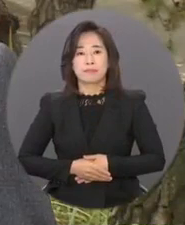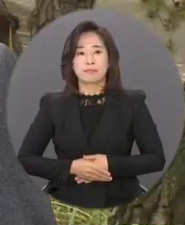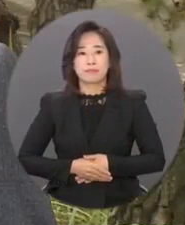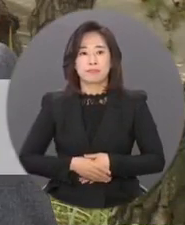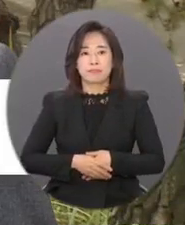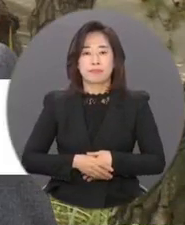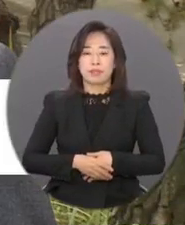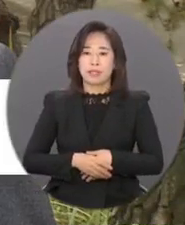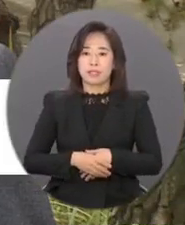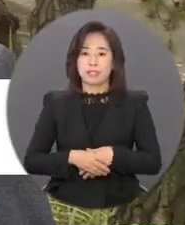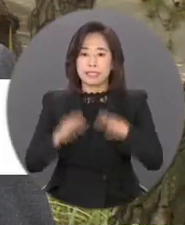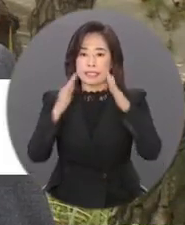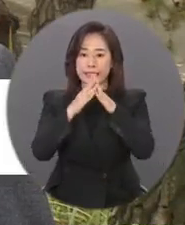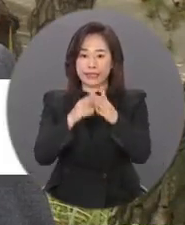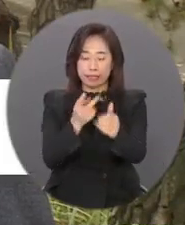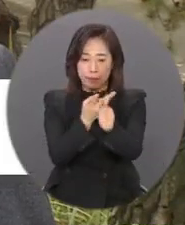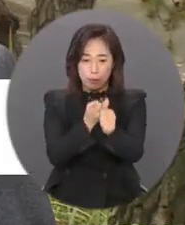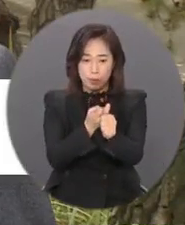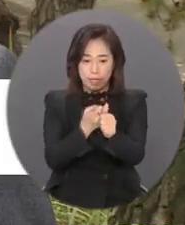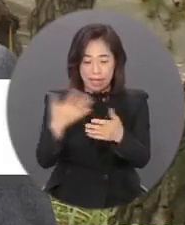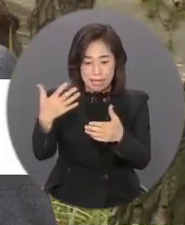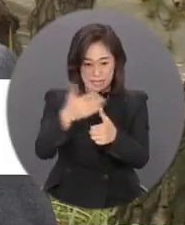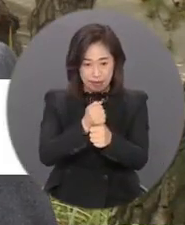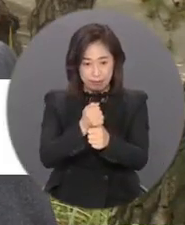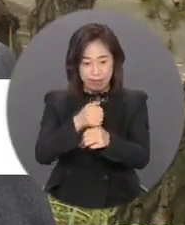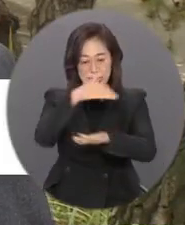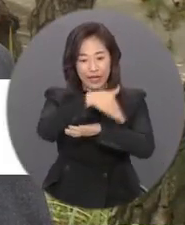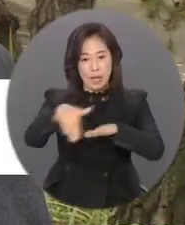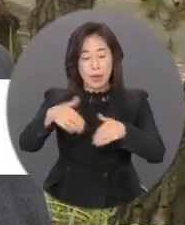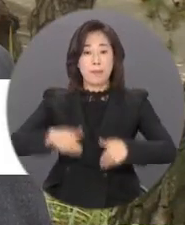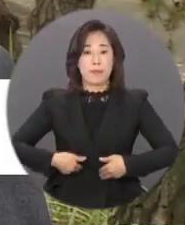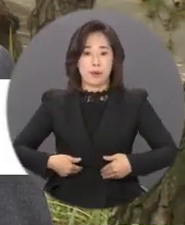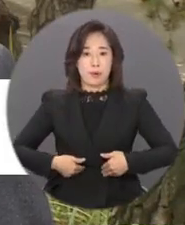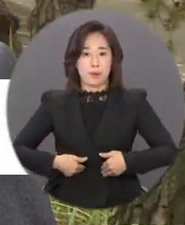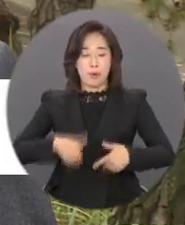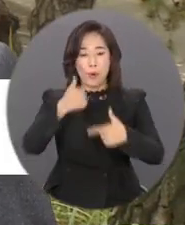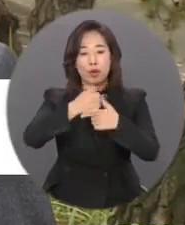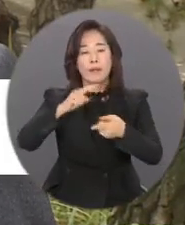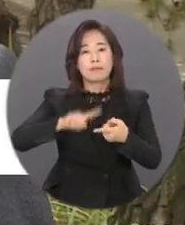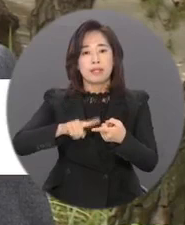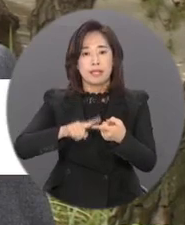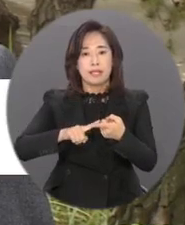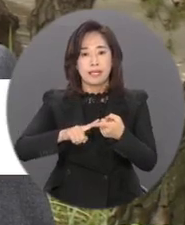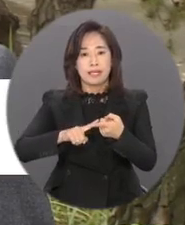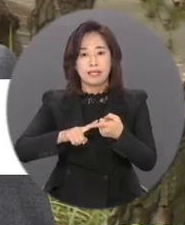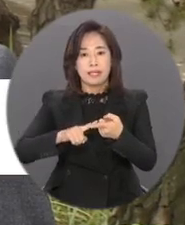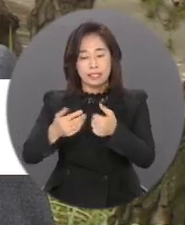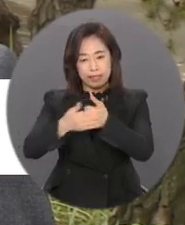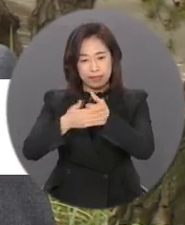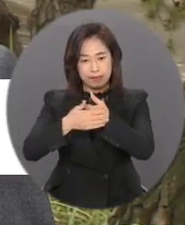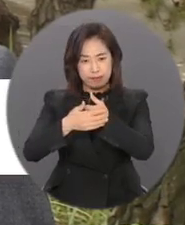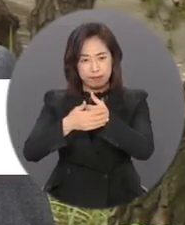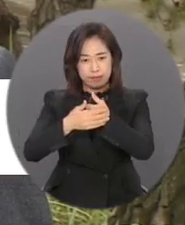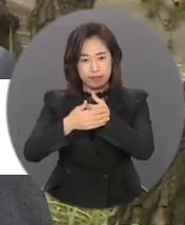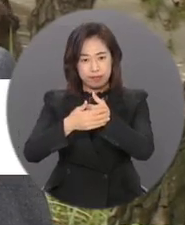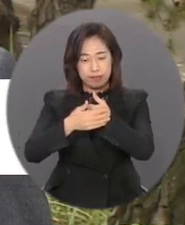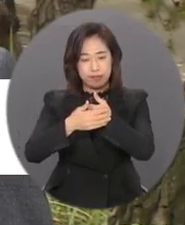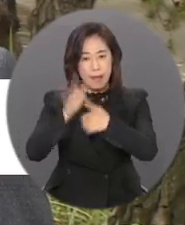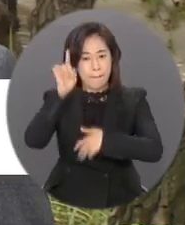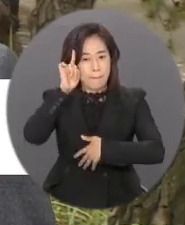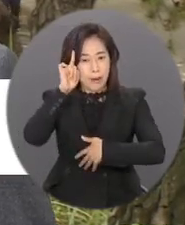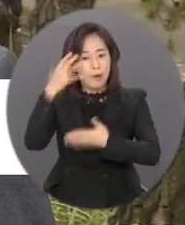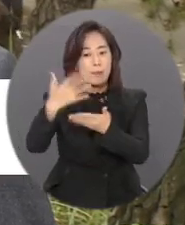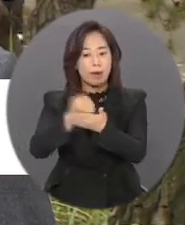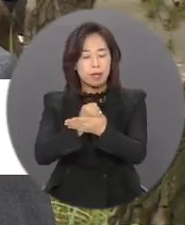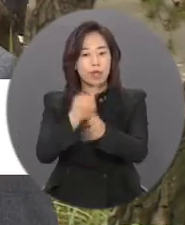이야기하는 집토끼를 잡는 전략이 필요할 것 같습니다. 호남에 대한 호남의 지지를 압도적으로 유지하기